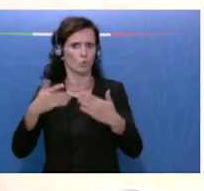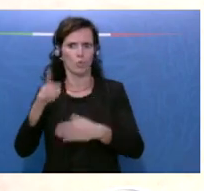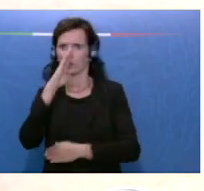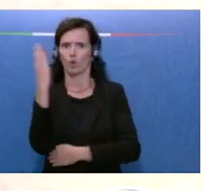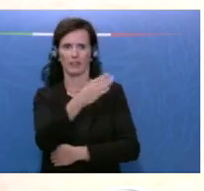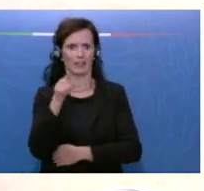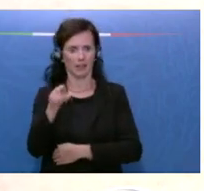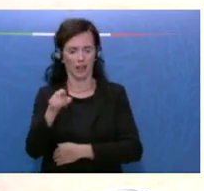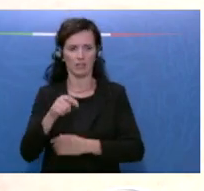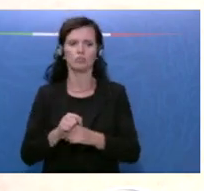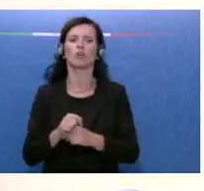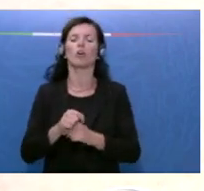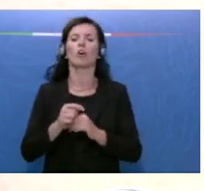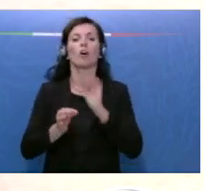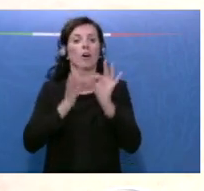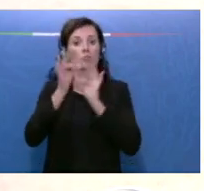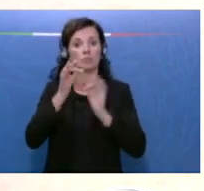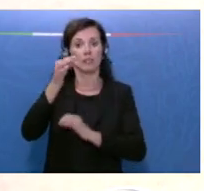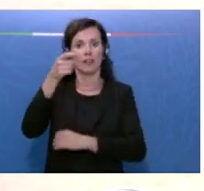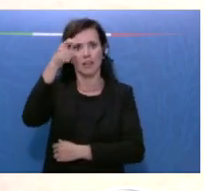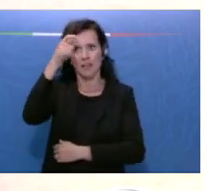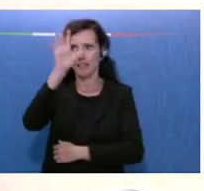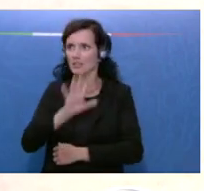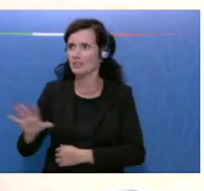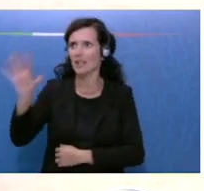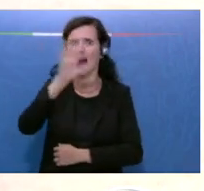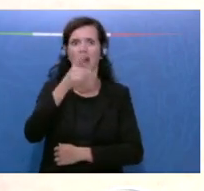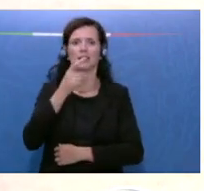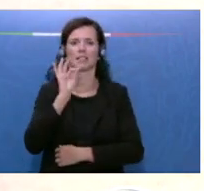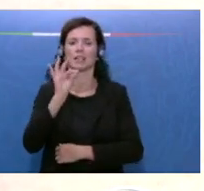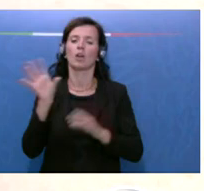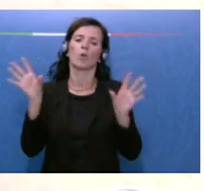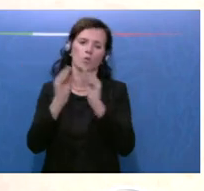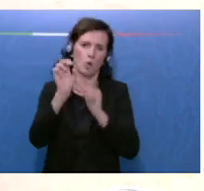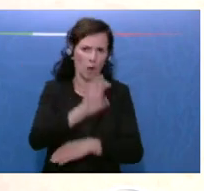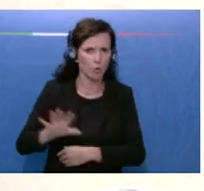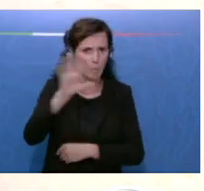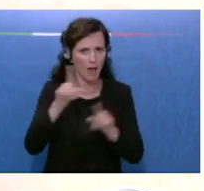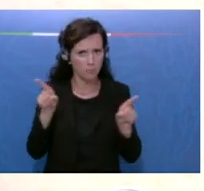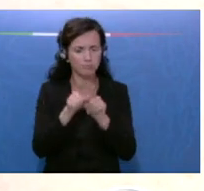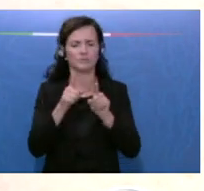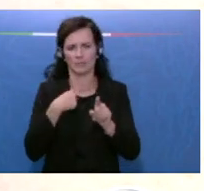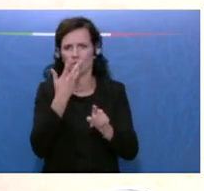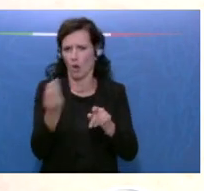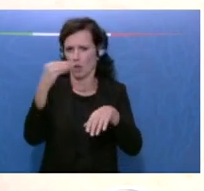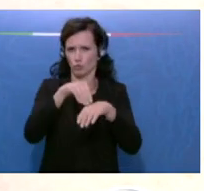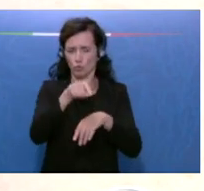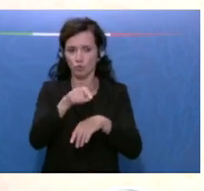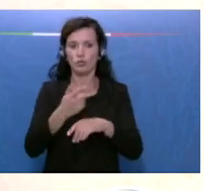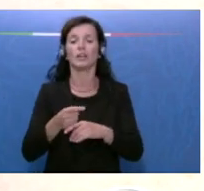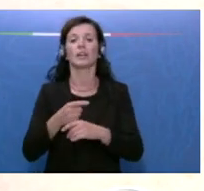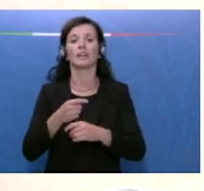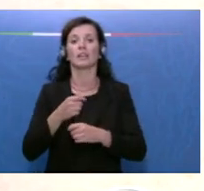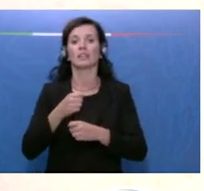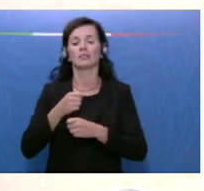che sono i vari paesi la stessa unione europea su cui dirò altro aumento una una cosa e la istituzione di